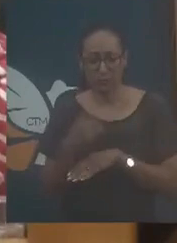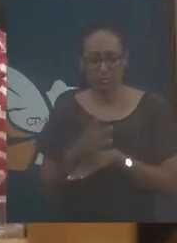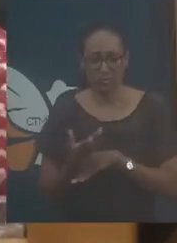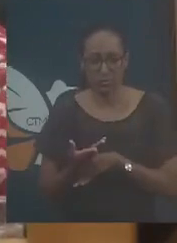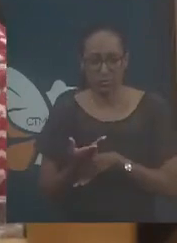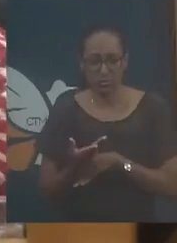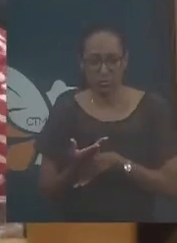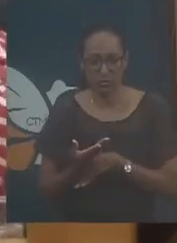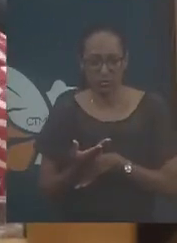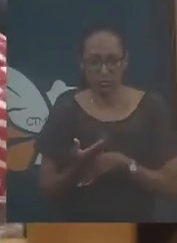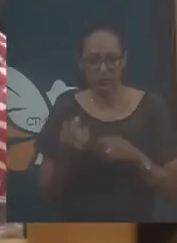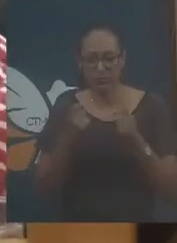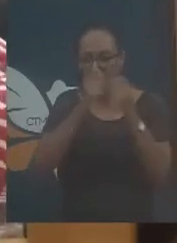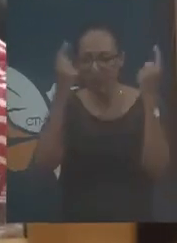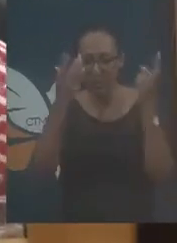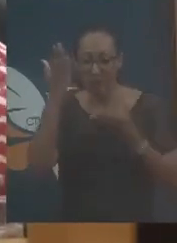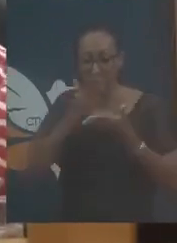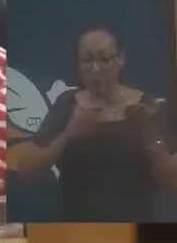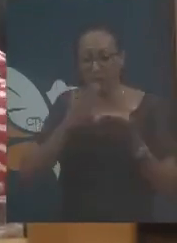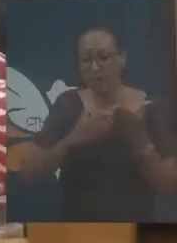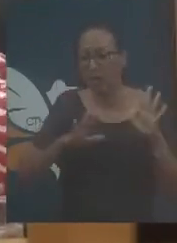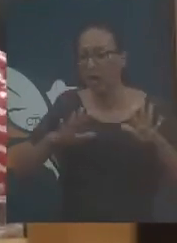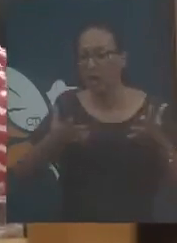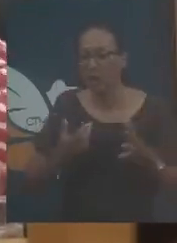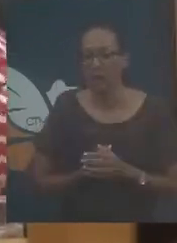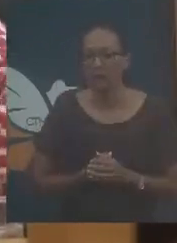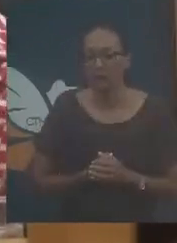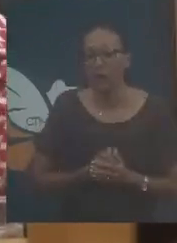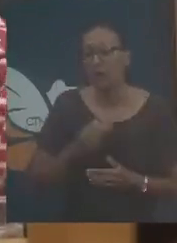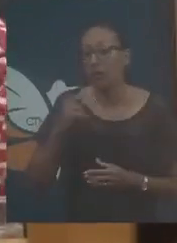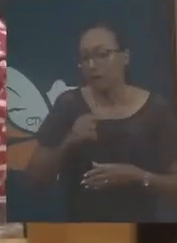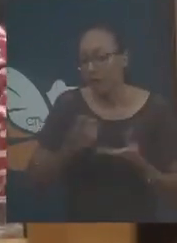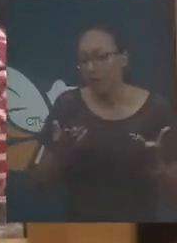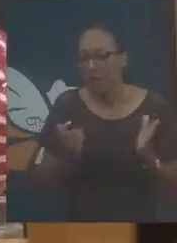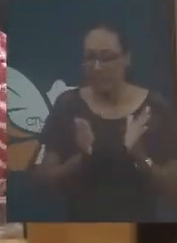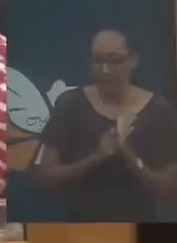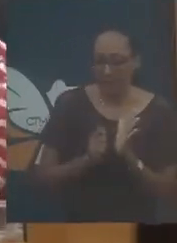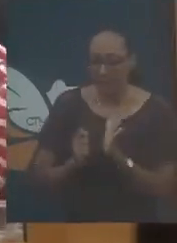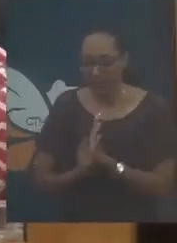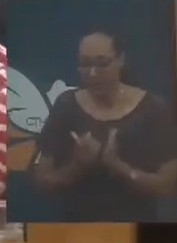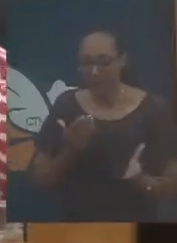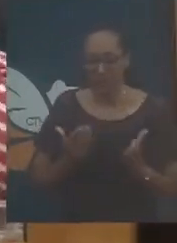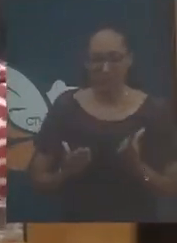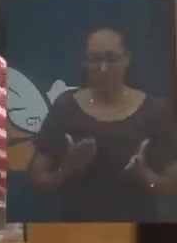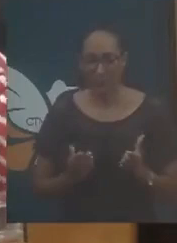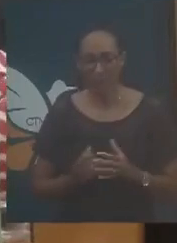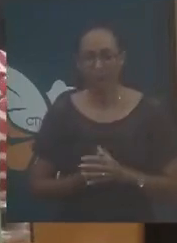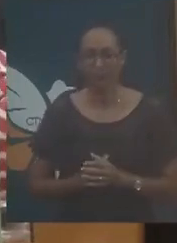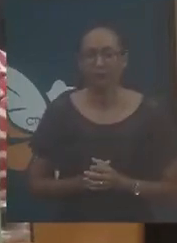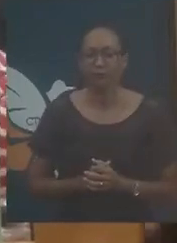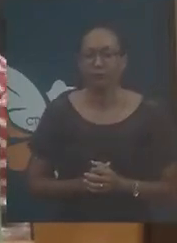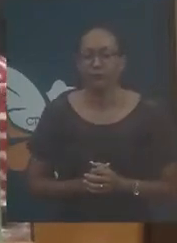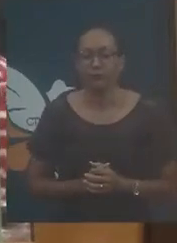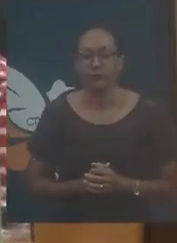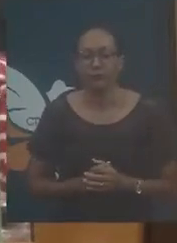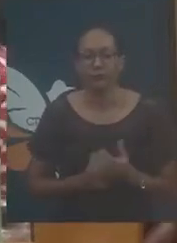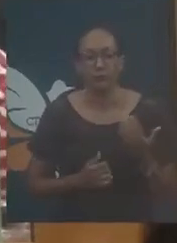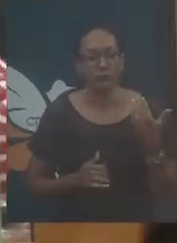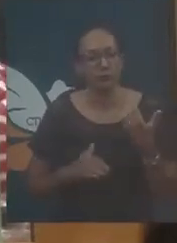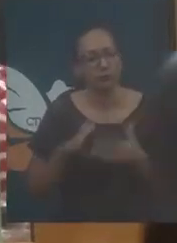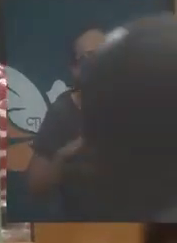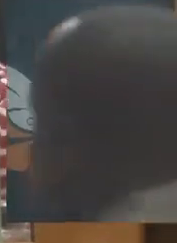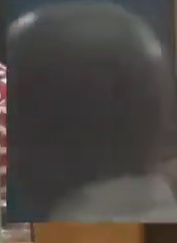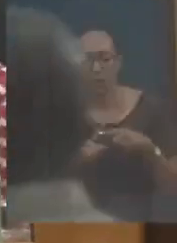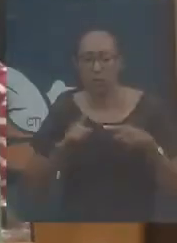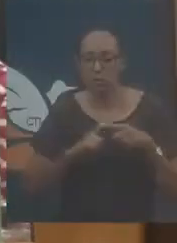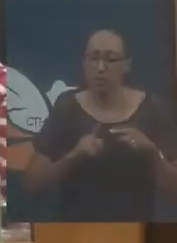à mi-mandat. Alors c'est vrai qu'il y a une opportunité de calendrier qui fait qu'on est qu'au tiers du mandat. Mais si les choses étaient